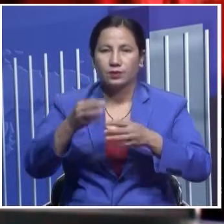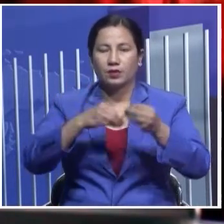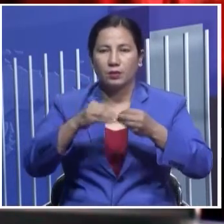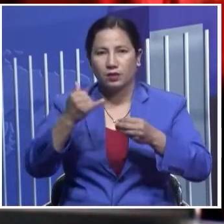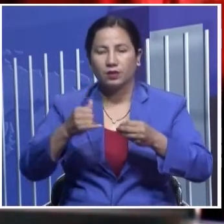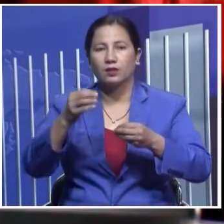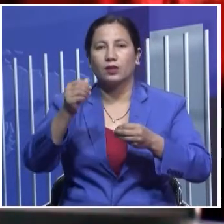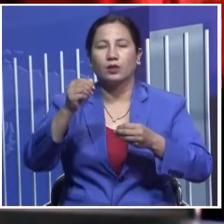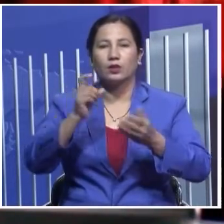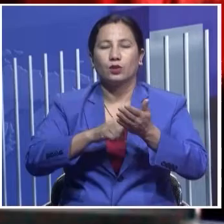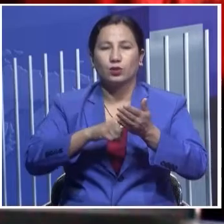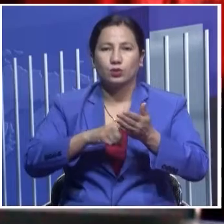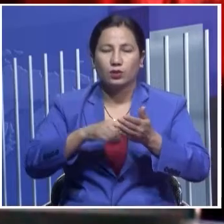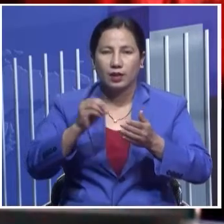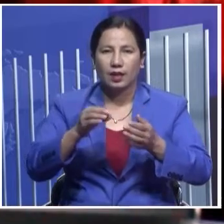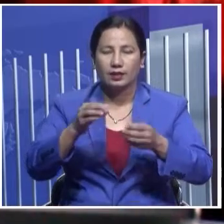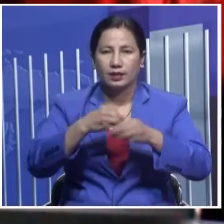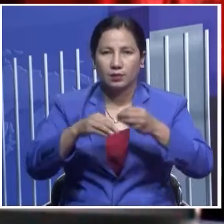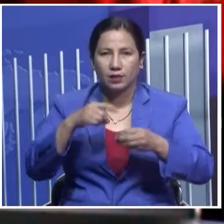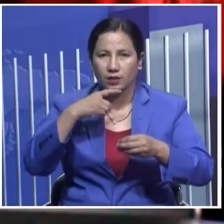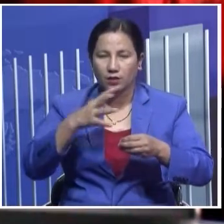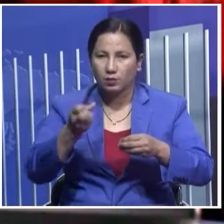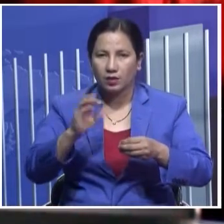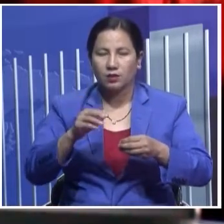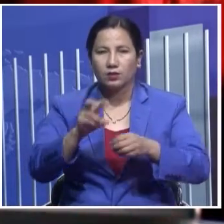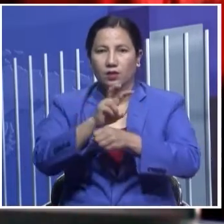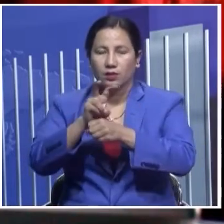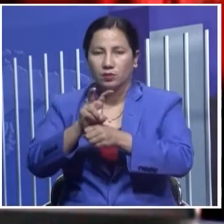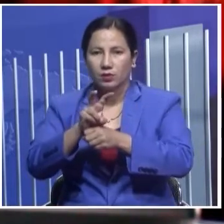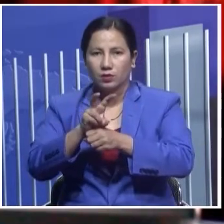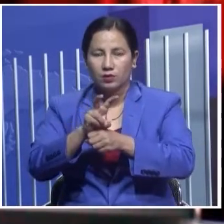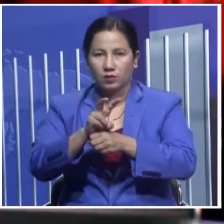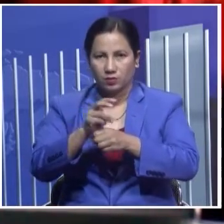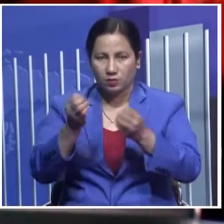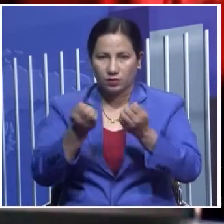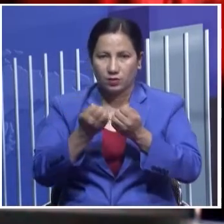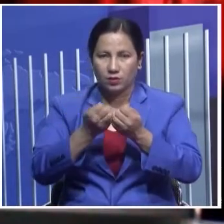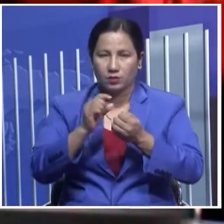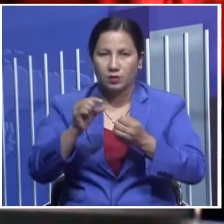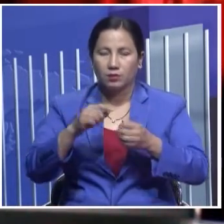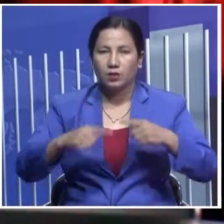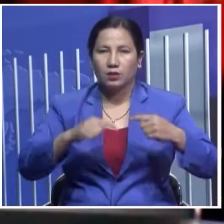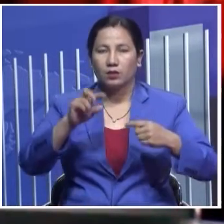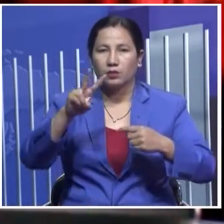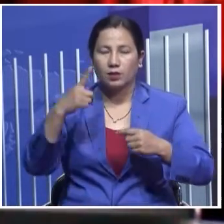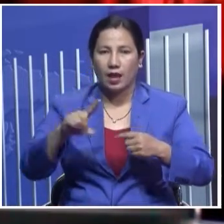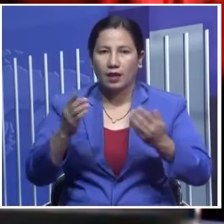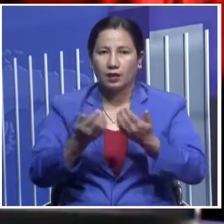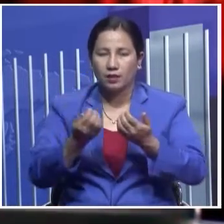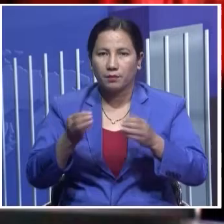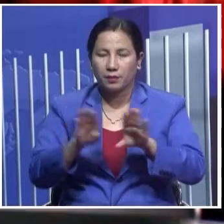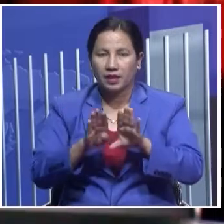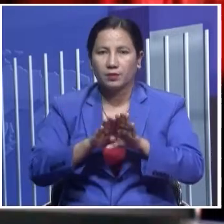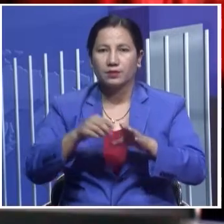अन्तशुल्क लाग्ने कारोबारहरूलाई चाहिँ नगरेको पाइएको छ। अनुगमन गर्ने क्रममा हामीले करिब 2 लाख बराबरको